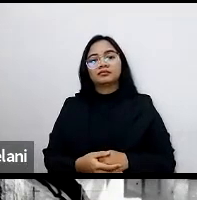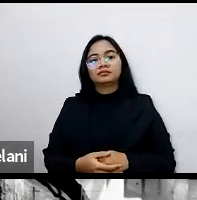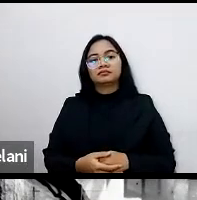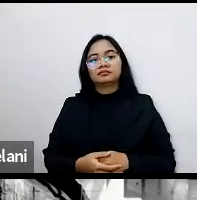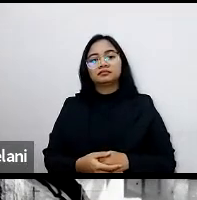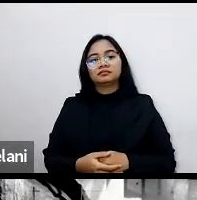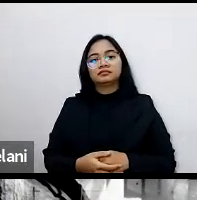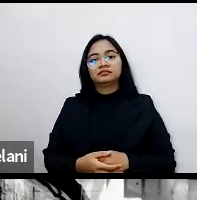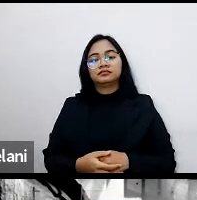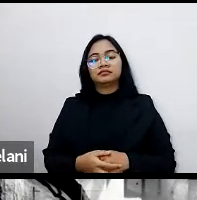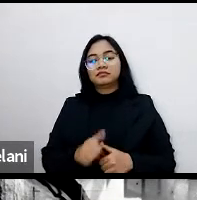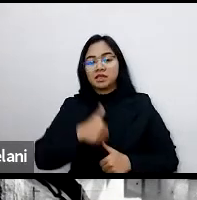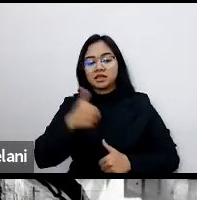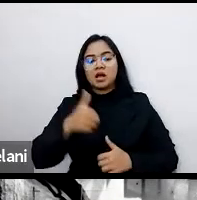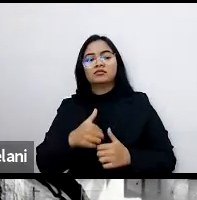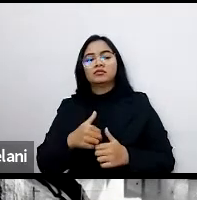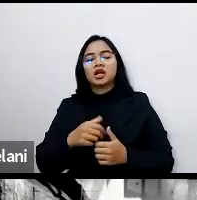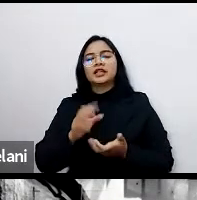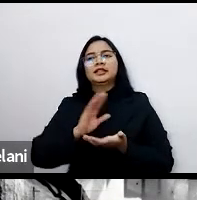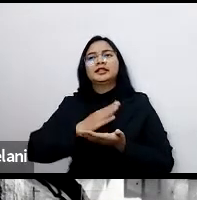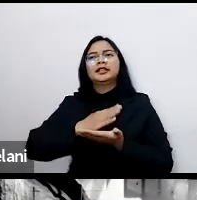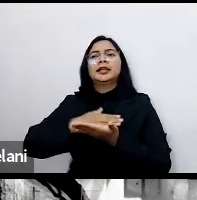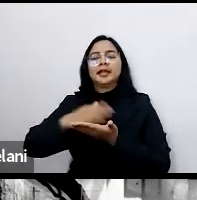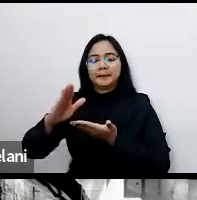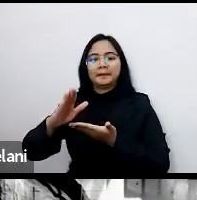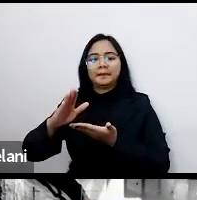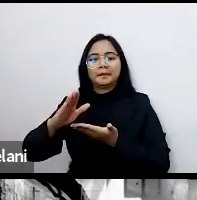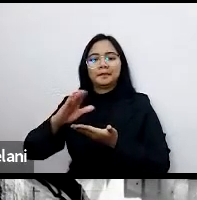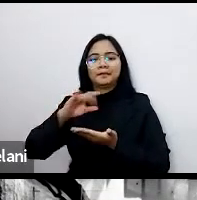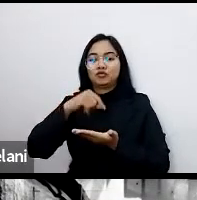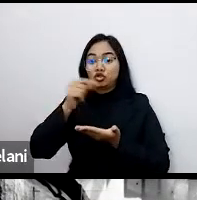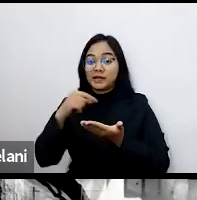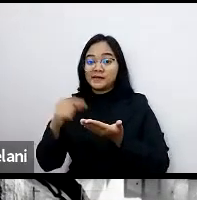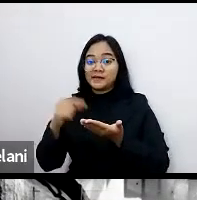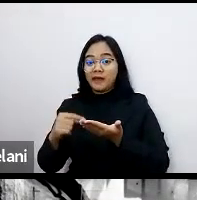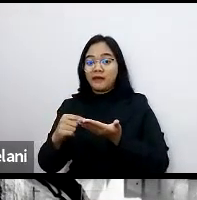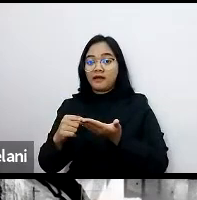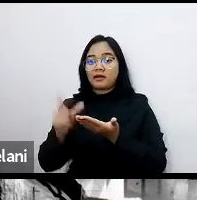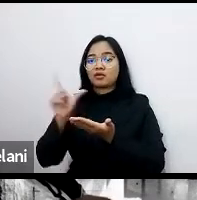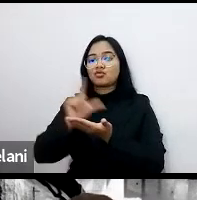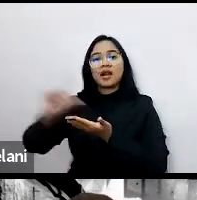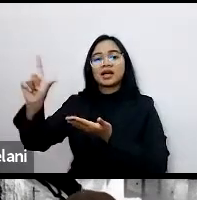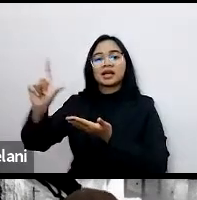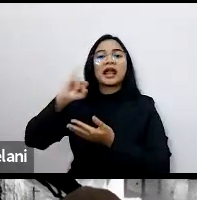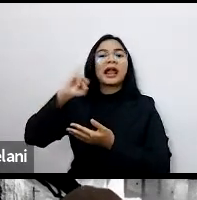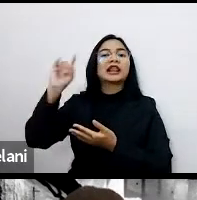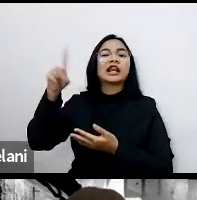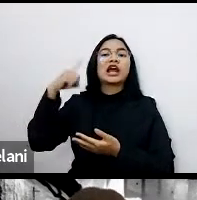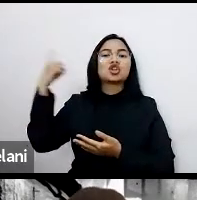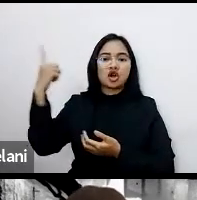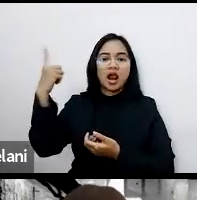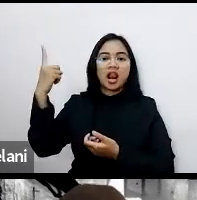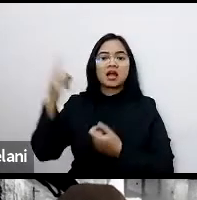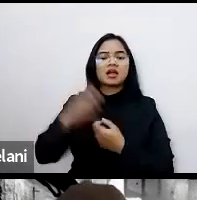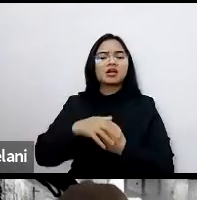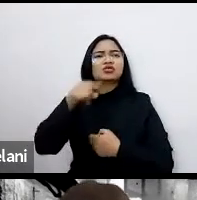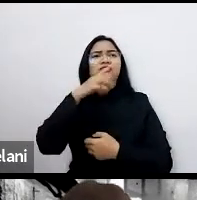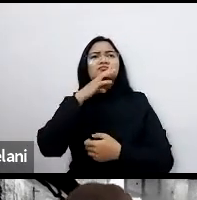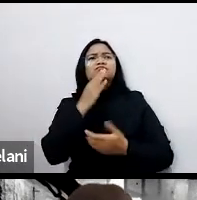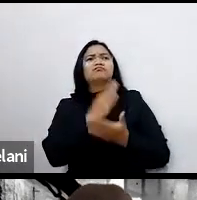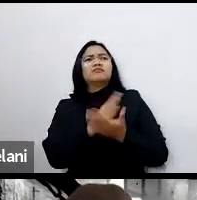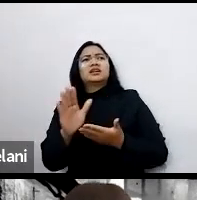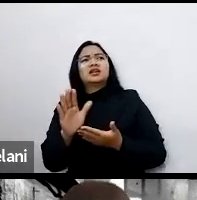Scopus itu gitu kan punya publikasi gitu itu bagian yang menurut saya tidak terlalu mudah